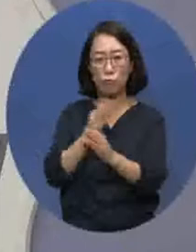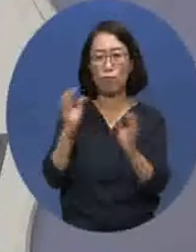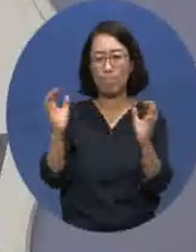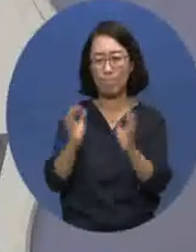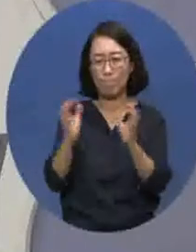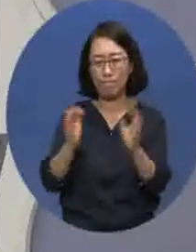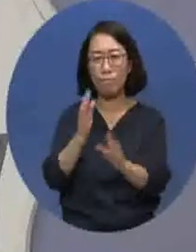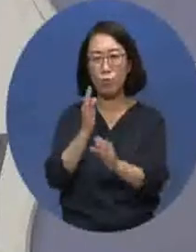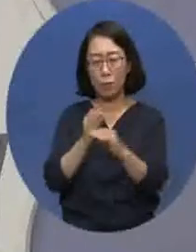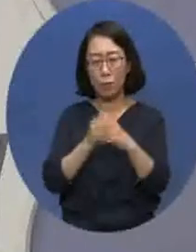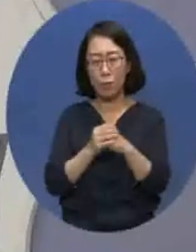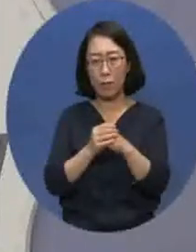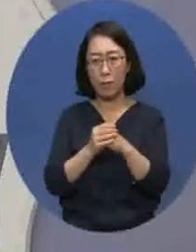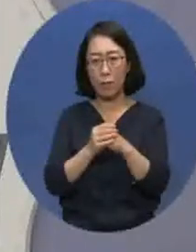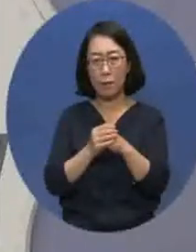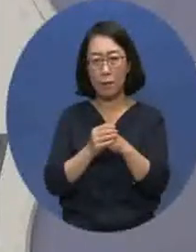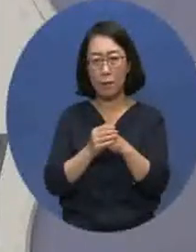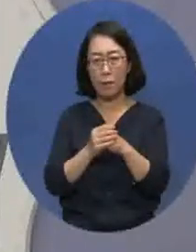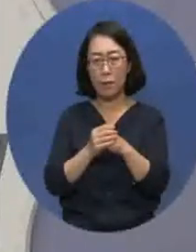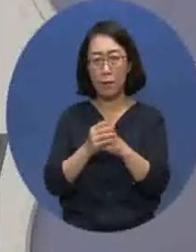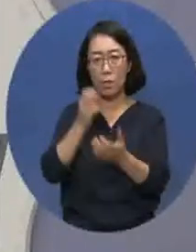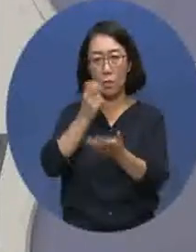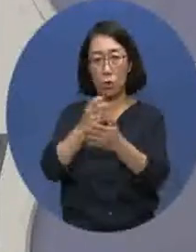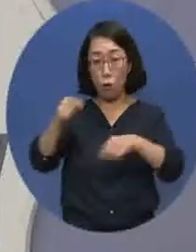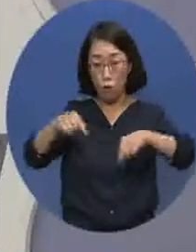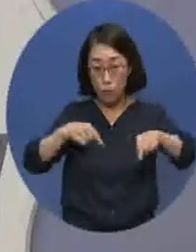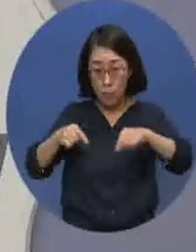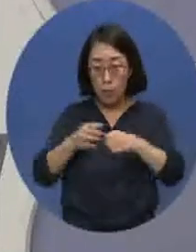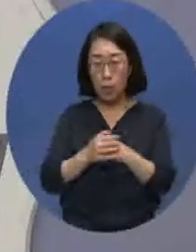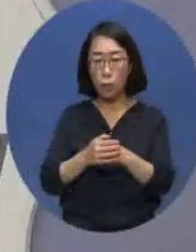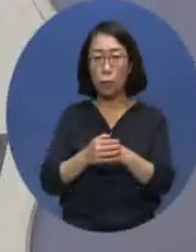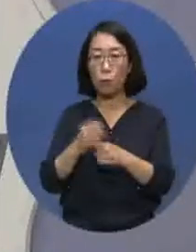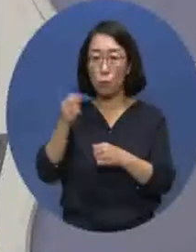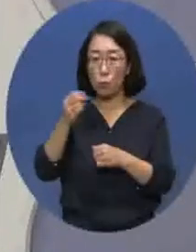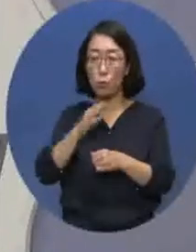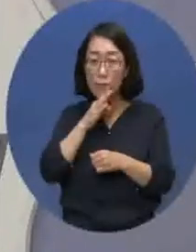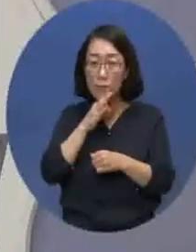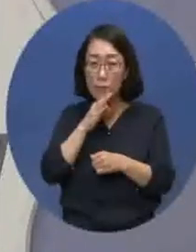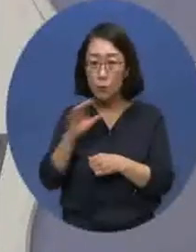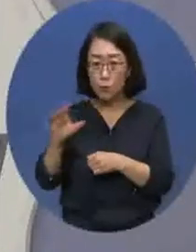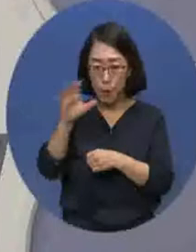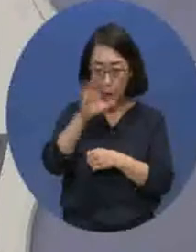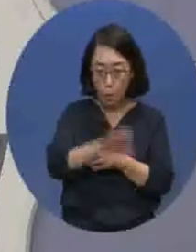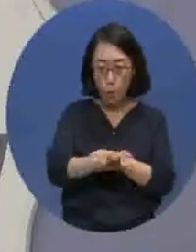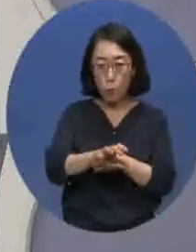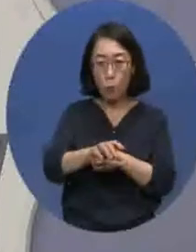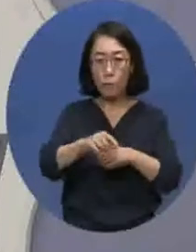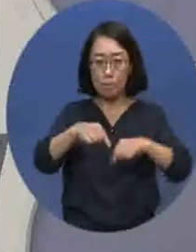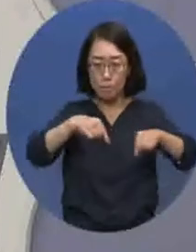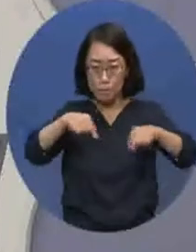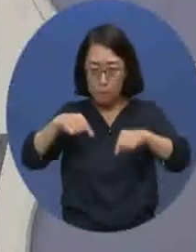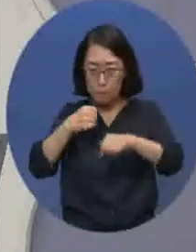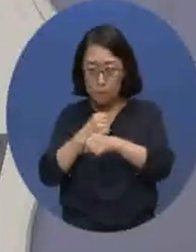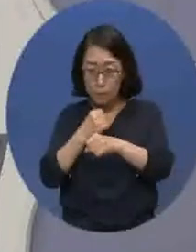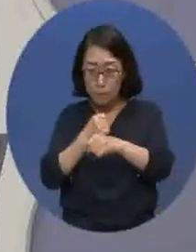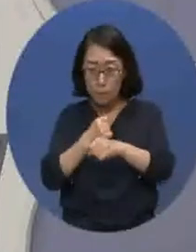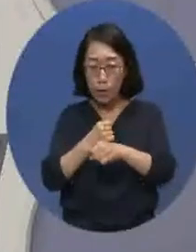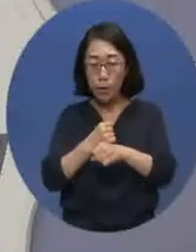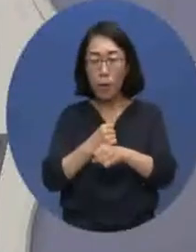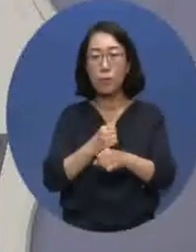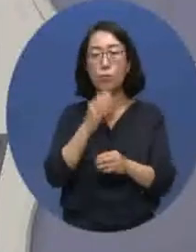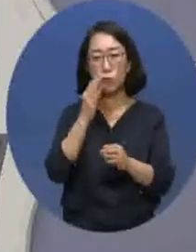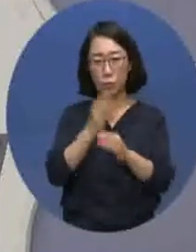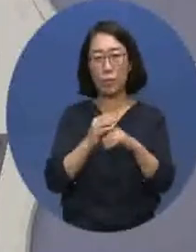발빠르게 지금 정책도 하고 실제로 시행도 하고 이렇게 앞장서서 하고